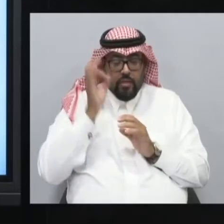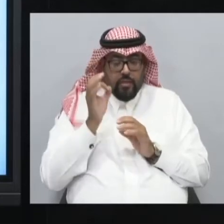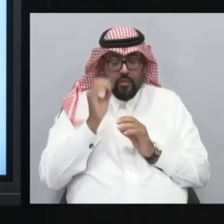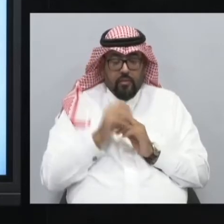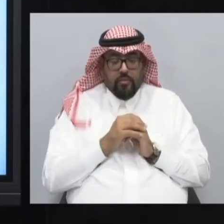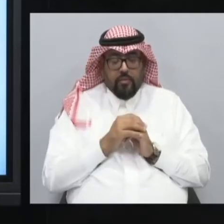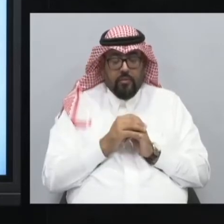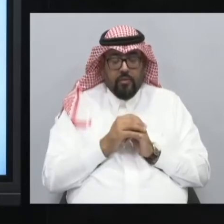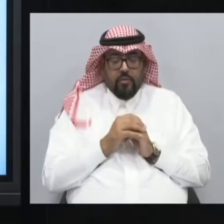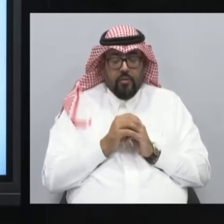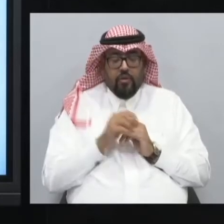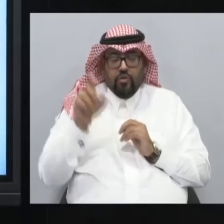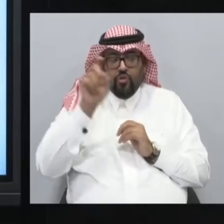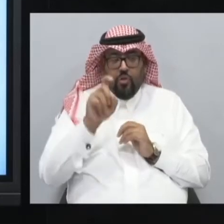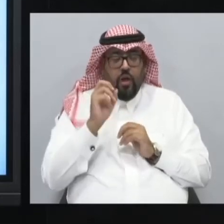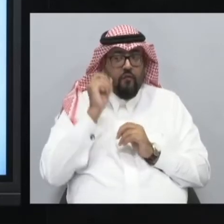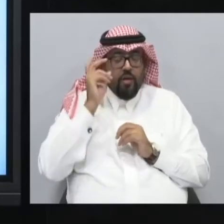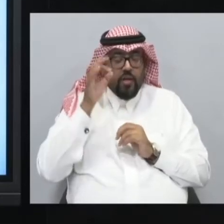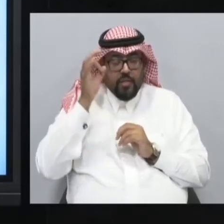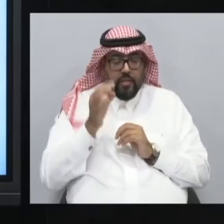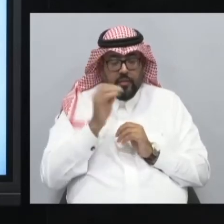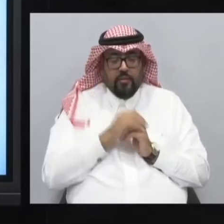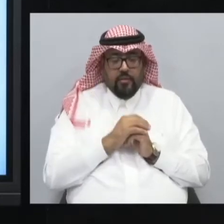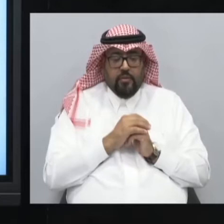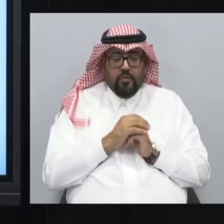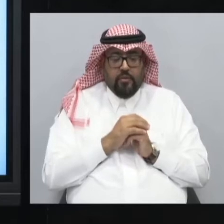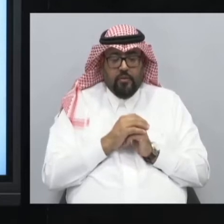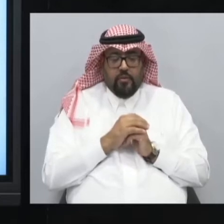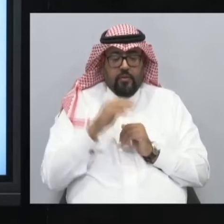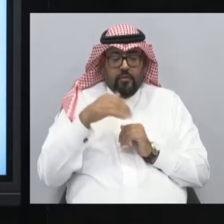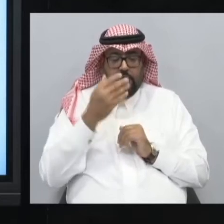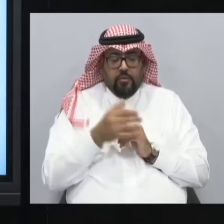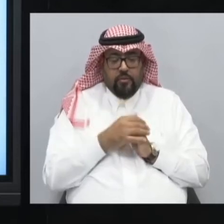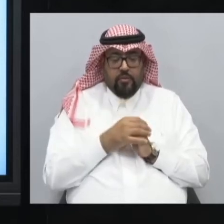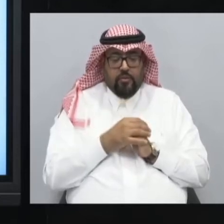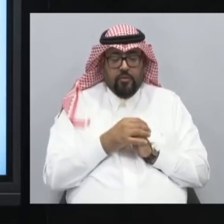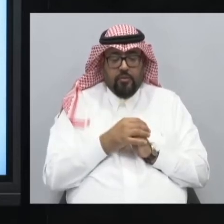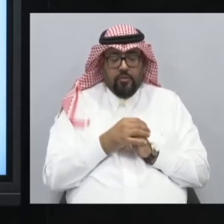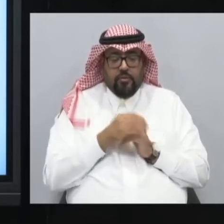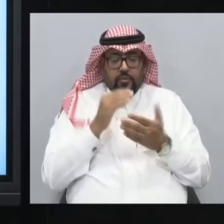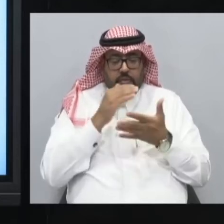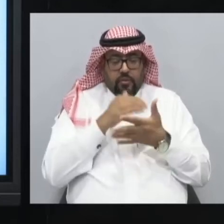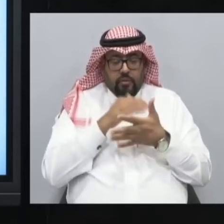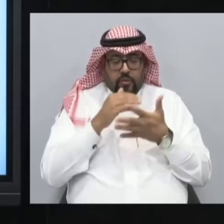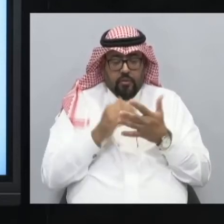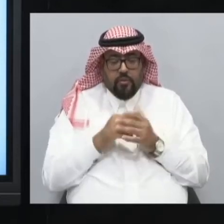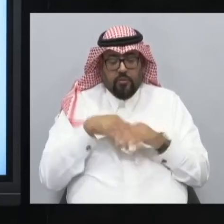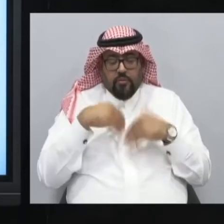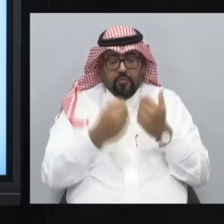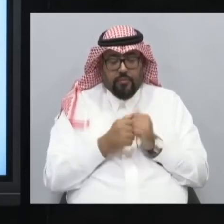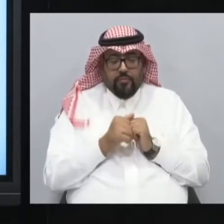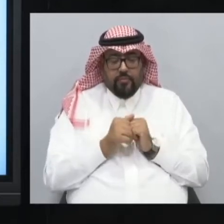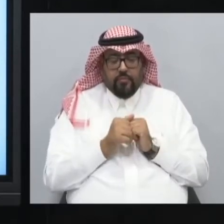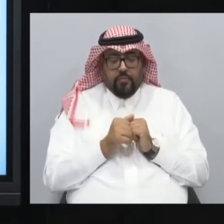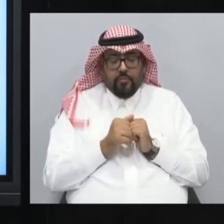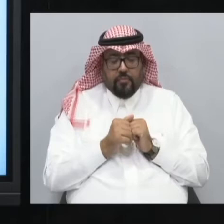ثم تضع سؤالا للفكرة الرئيسة، بعد ذلك ما الخطوة التي تأتي في خطوات القراءة؟